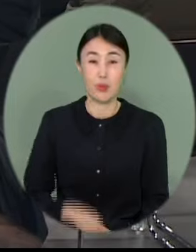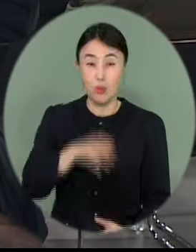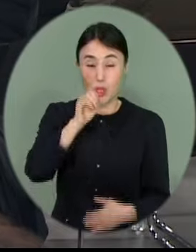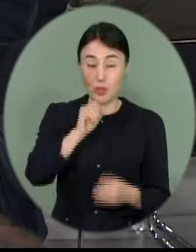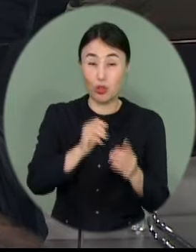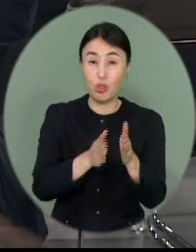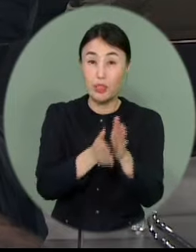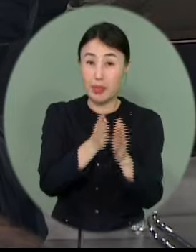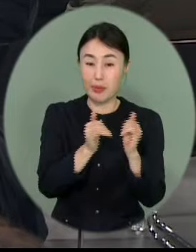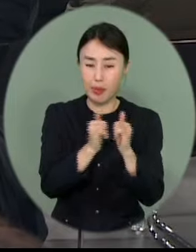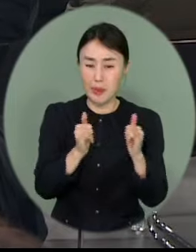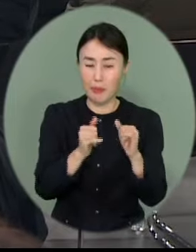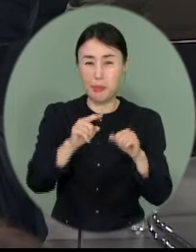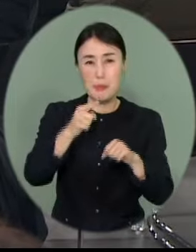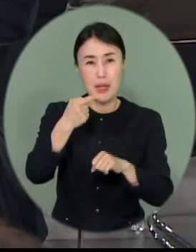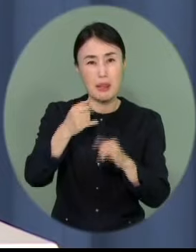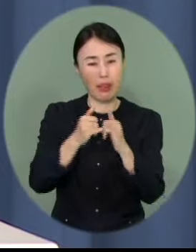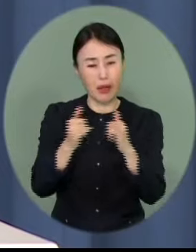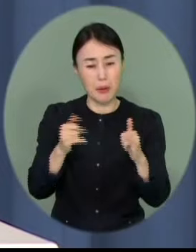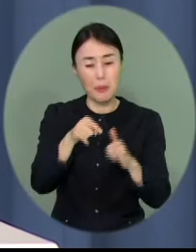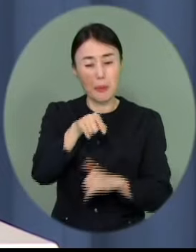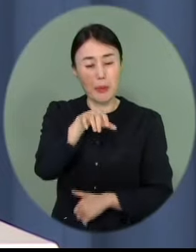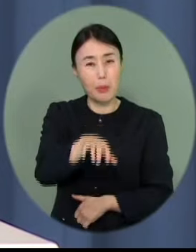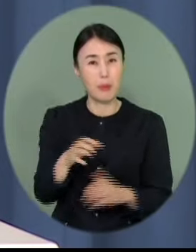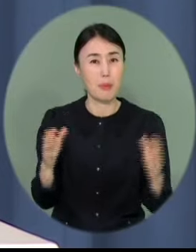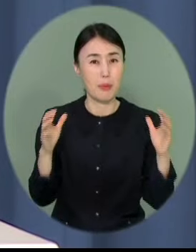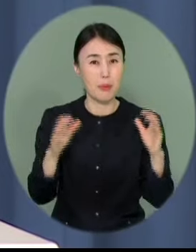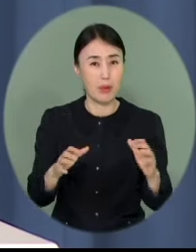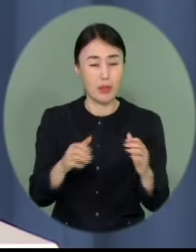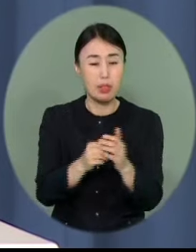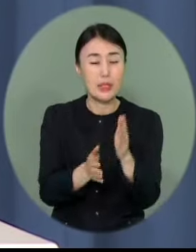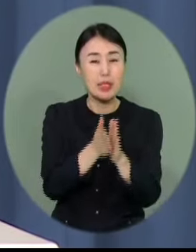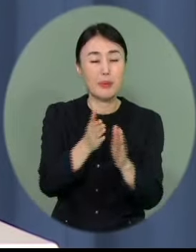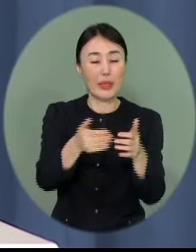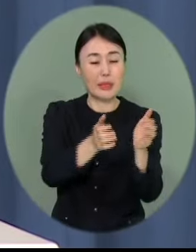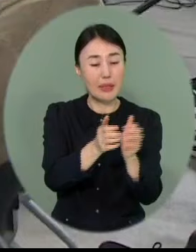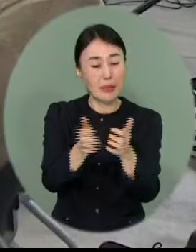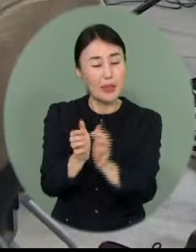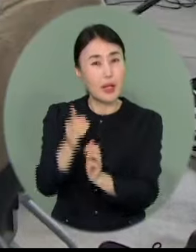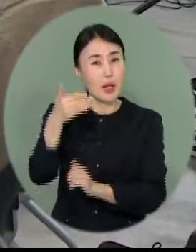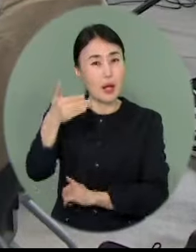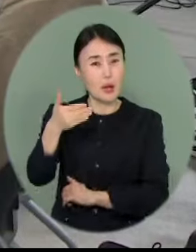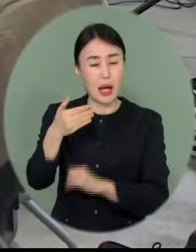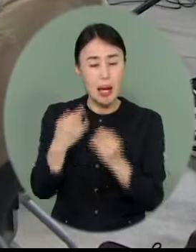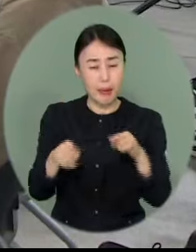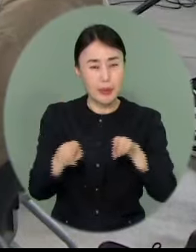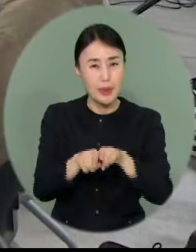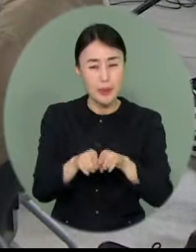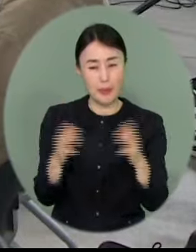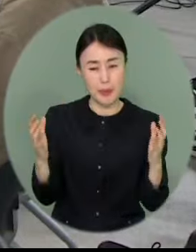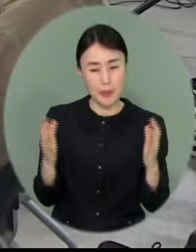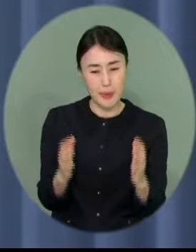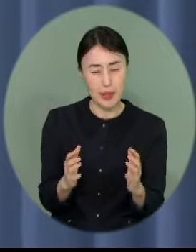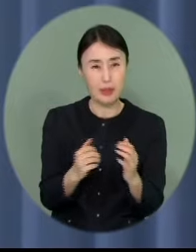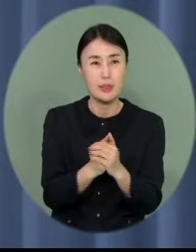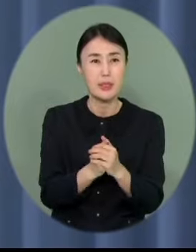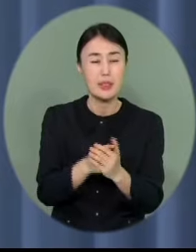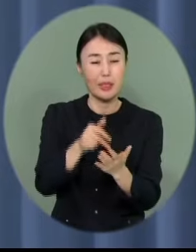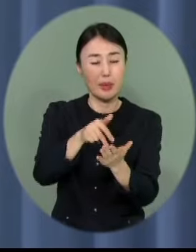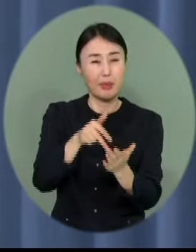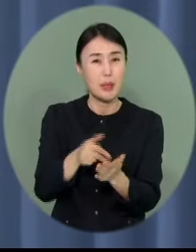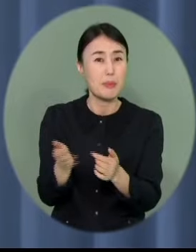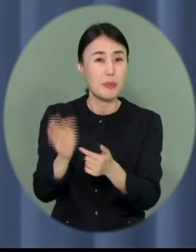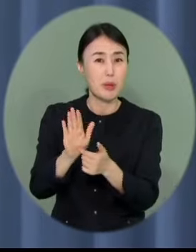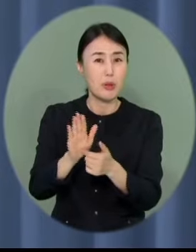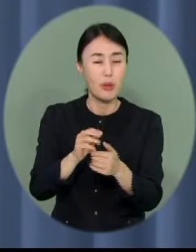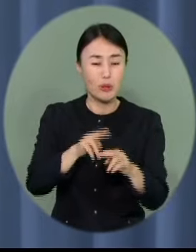광주 시민 100여 명이 한자리에 모였습니다. 지역 시민단체 9곳이 공동주최한 시국회의입니다. 퇴진을